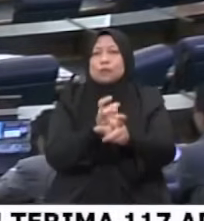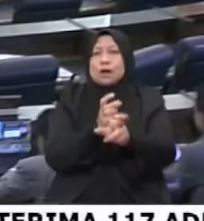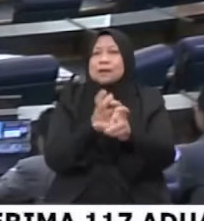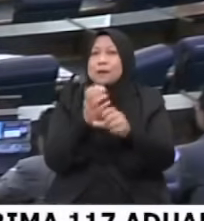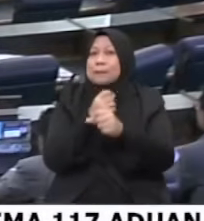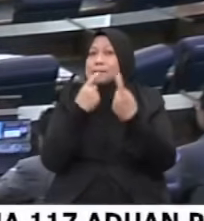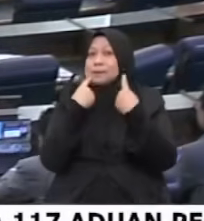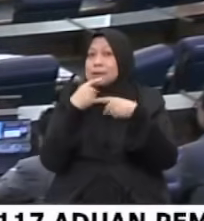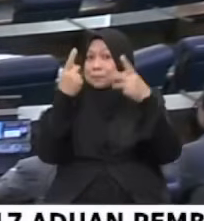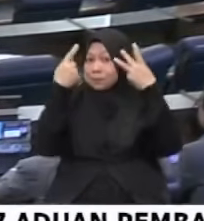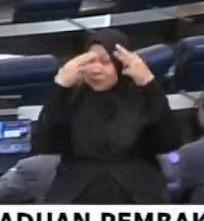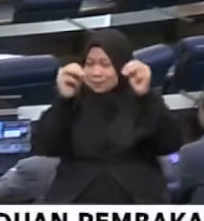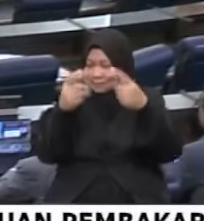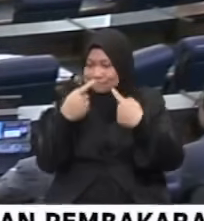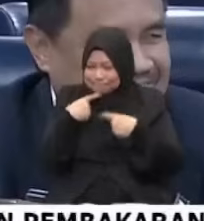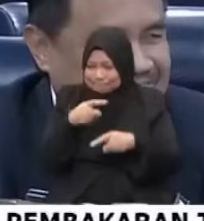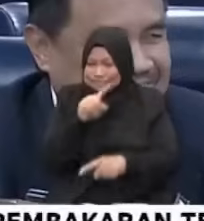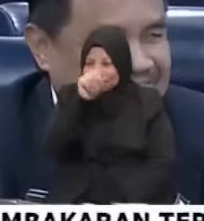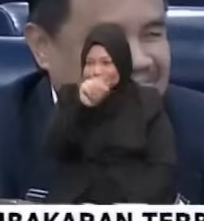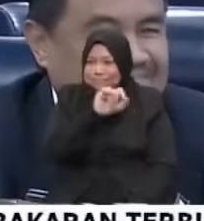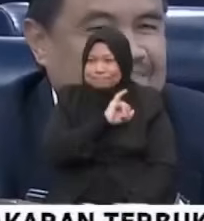Menteri jawab soalan saya